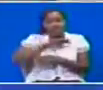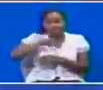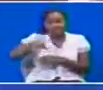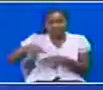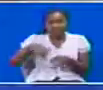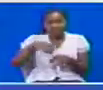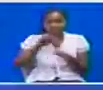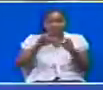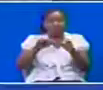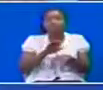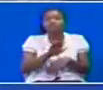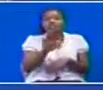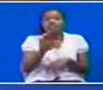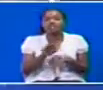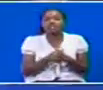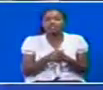their farms.